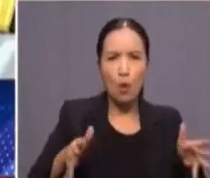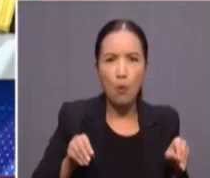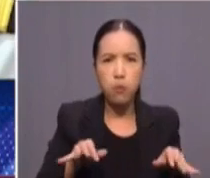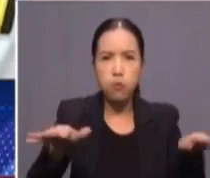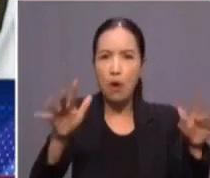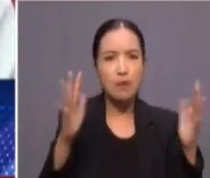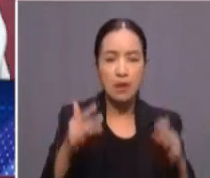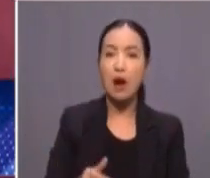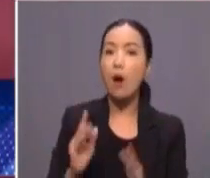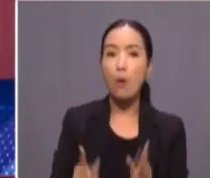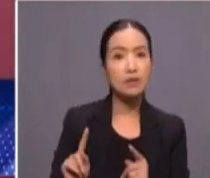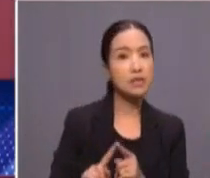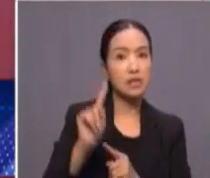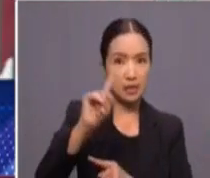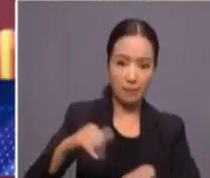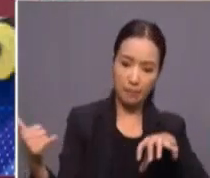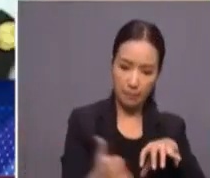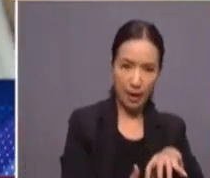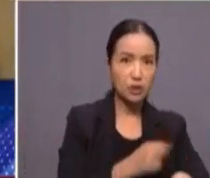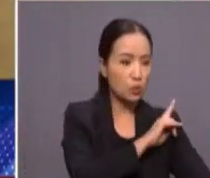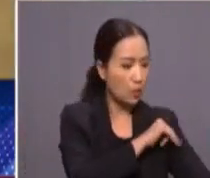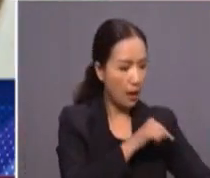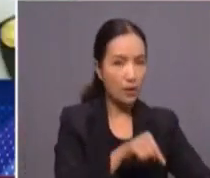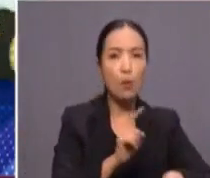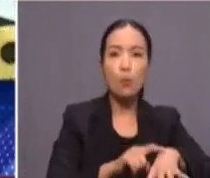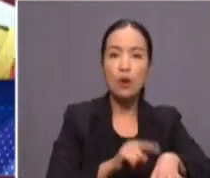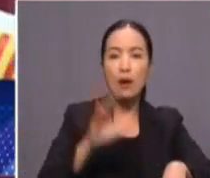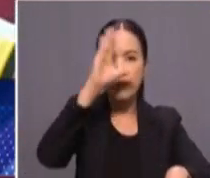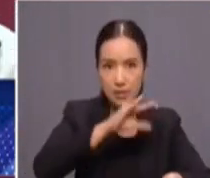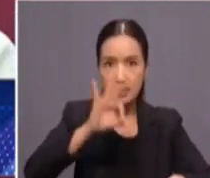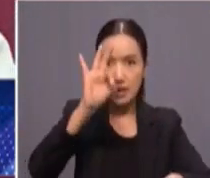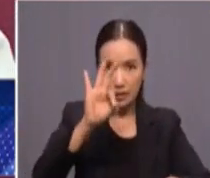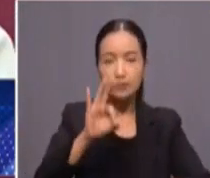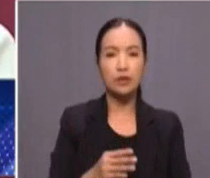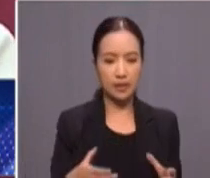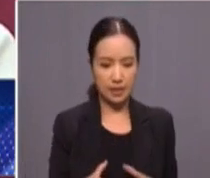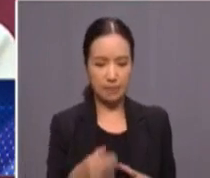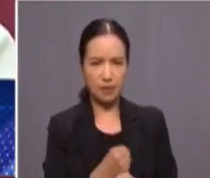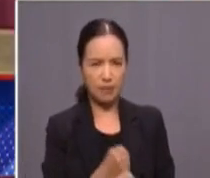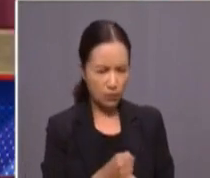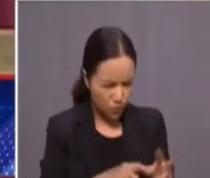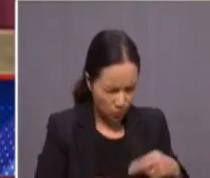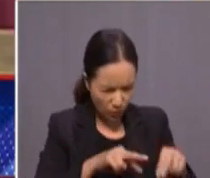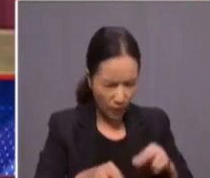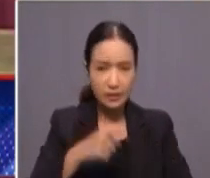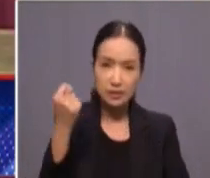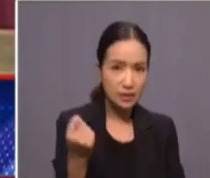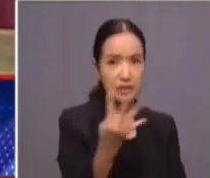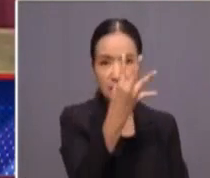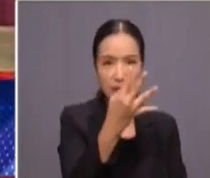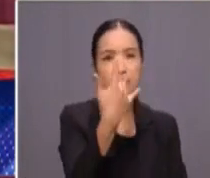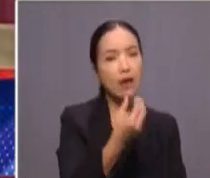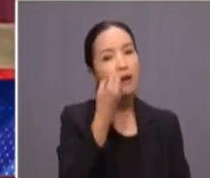กคนแรกที่ไปถึงโรงพยาบาลเนี่ยประมาณ3ทุ่มนะคะทางทีมเจ้าหน้าที่ทำงานจนถึงตี4จึงจะได้แยกย้ายกันกลับ